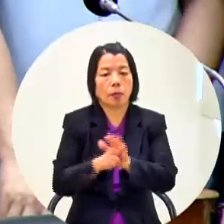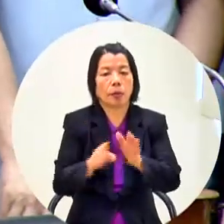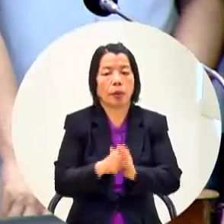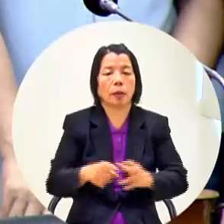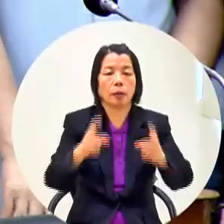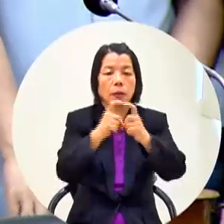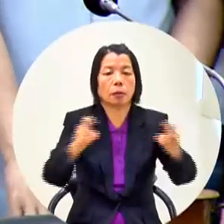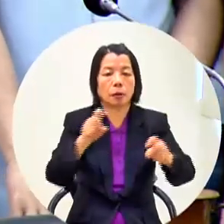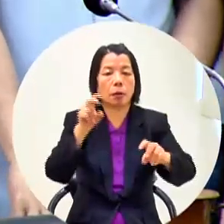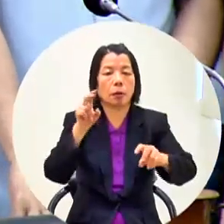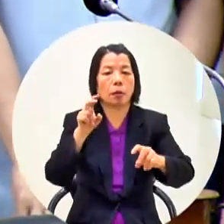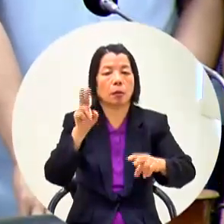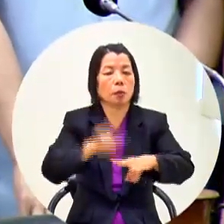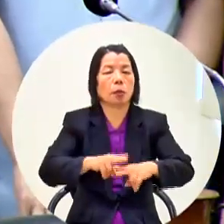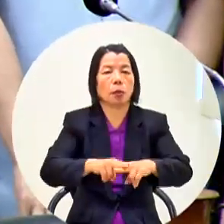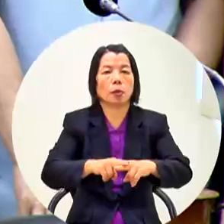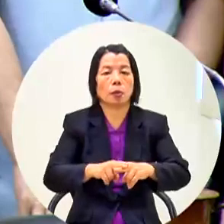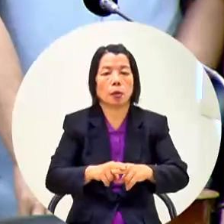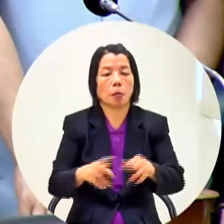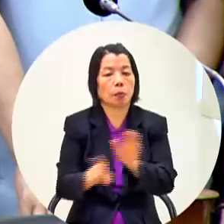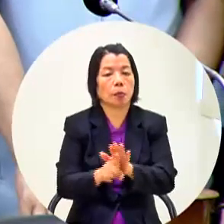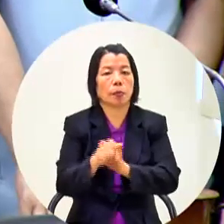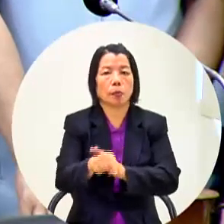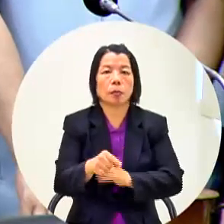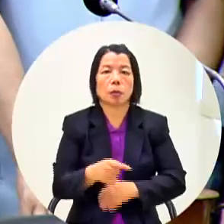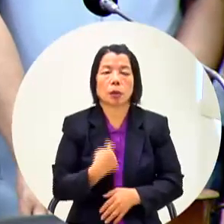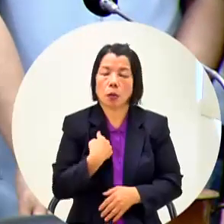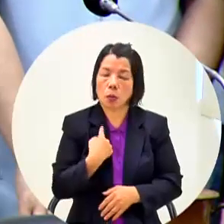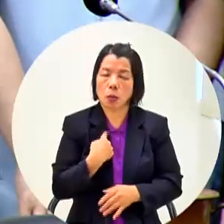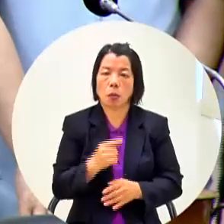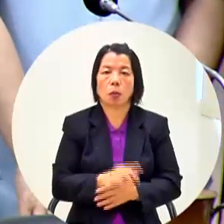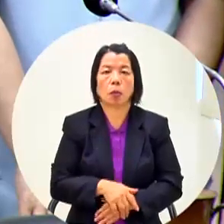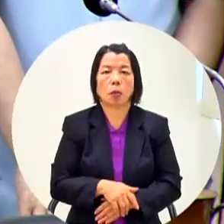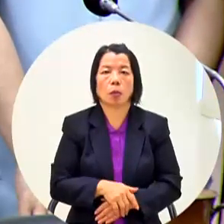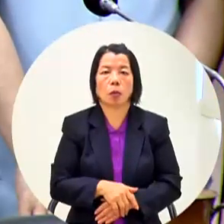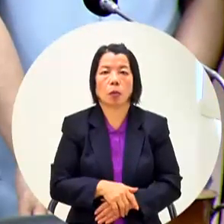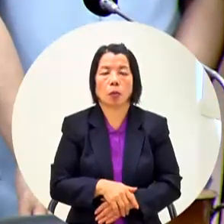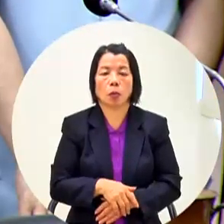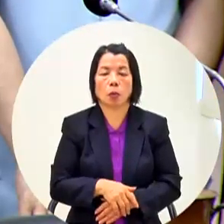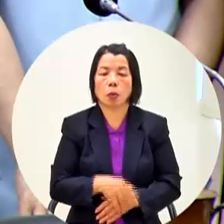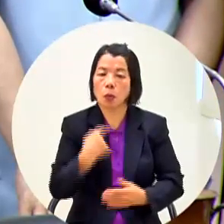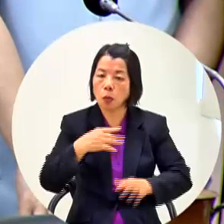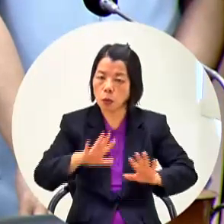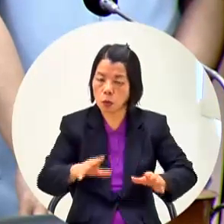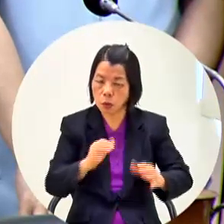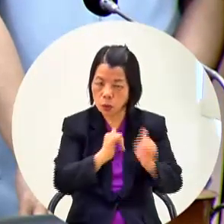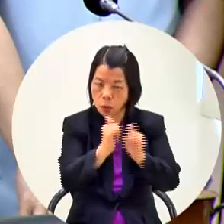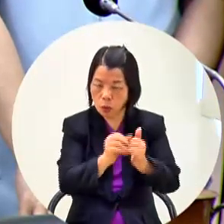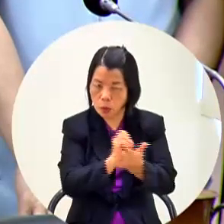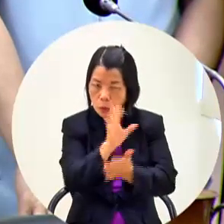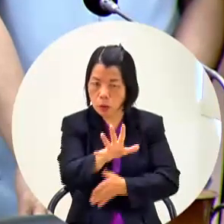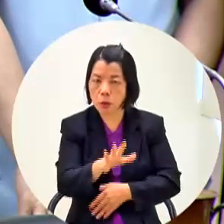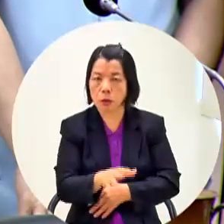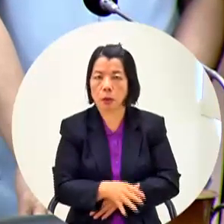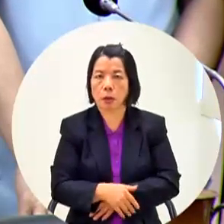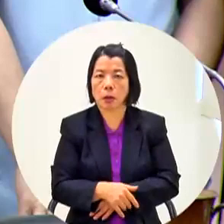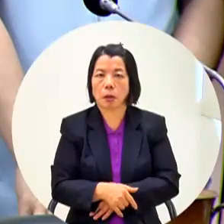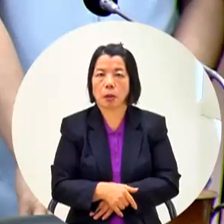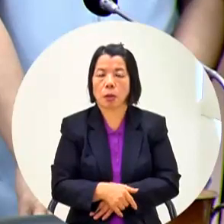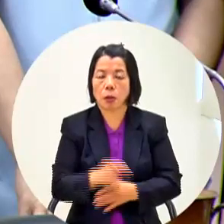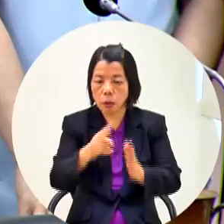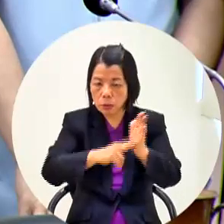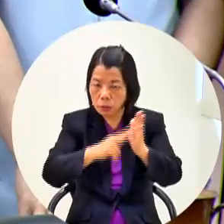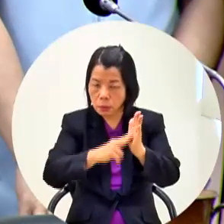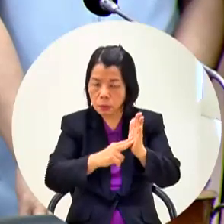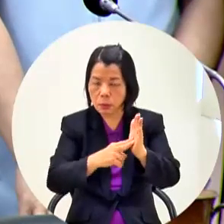啊，我想本席必须在这里对我们高雄市民做一个很清楚的正听啊，因